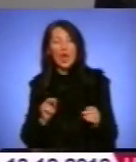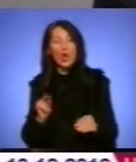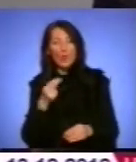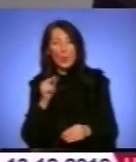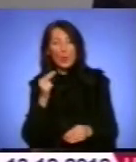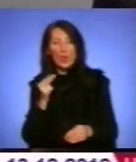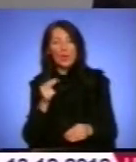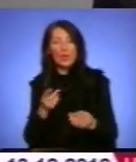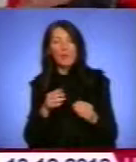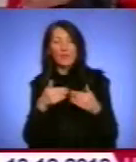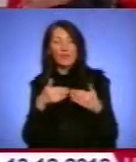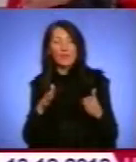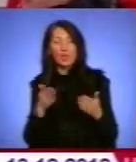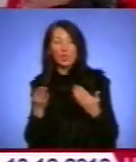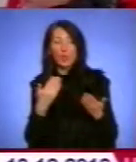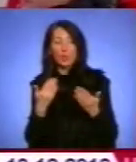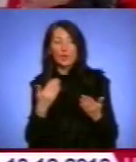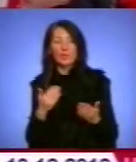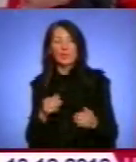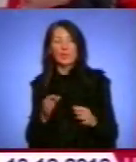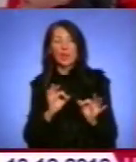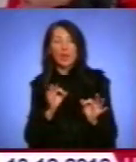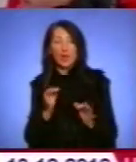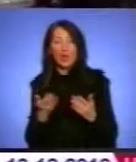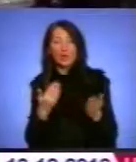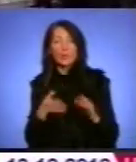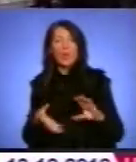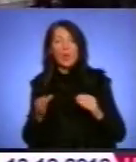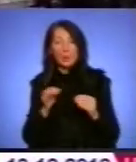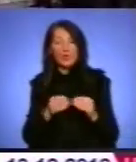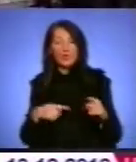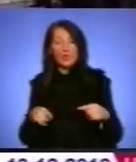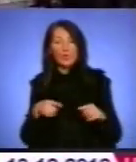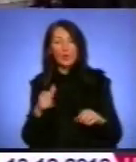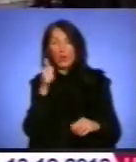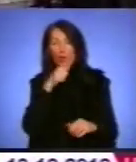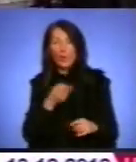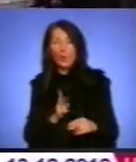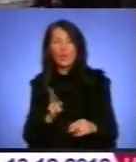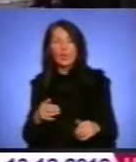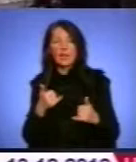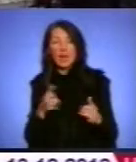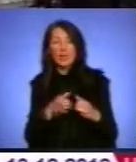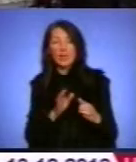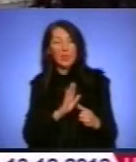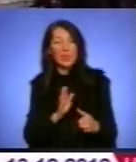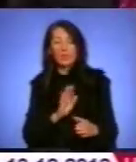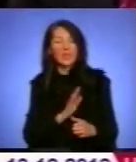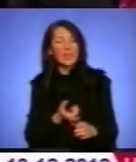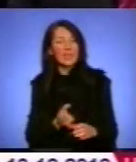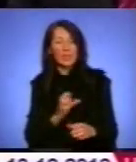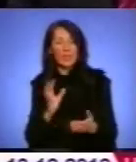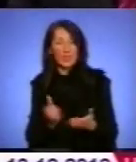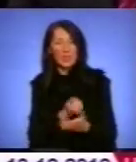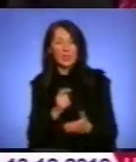відверто з вами порозмовляти. Розмовляла насамперед про підсумки футбольного року, який для команди був не досить вдалим. Тернопільська